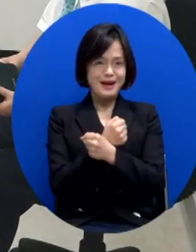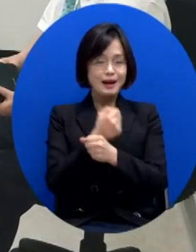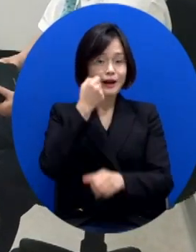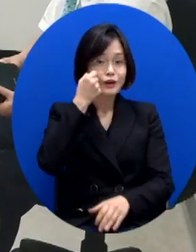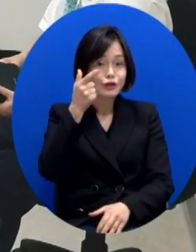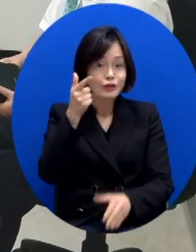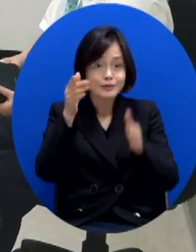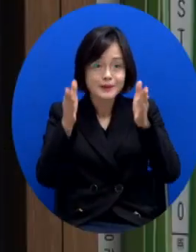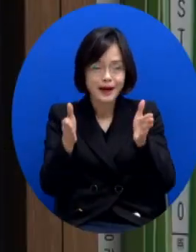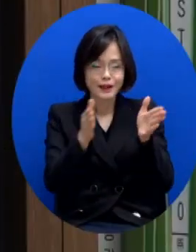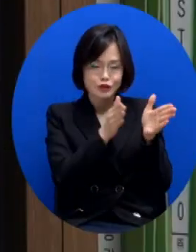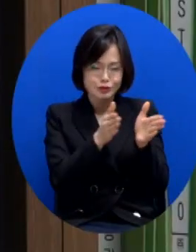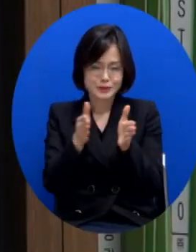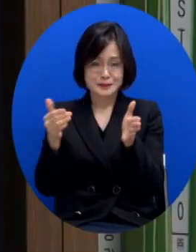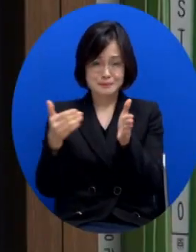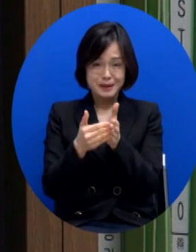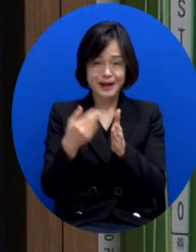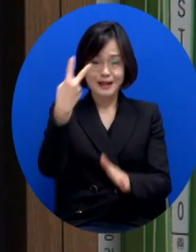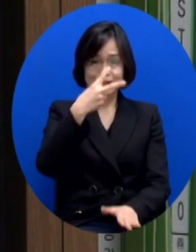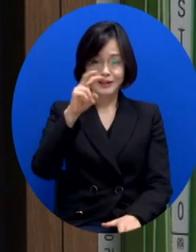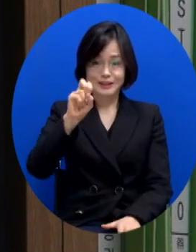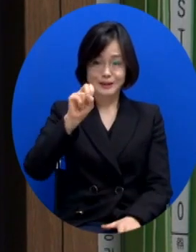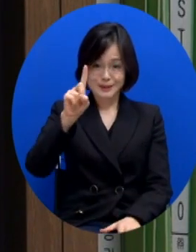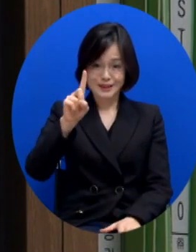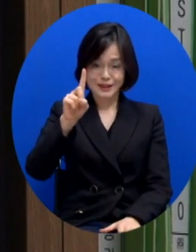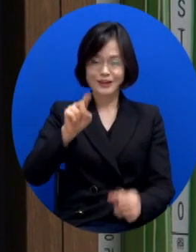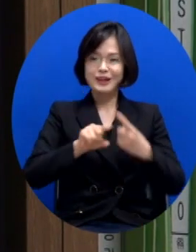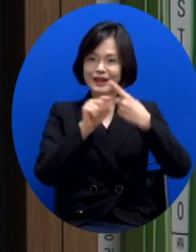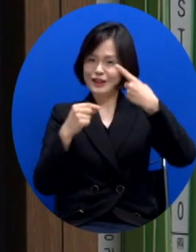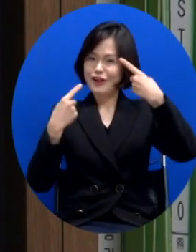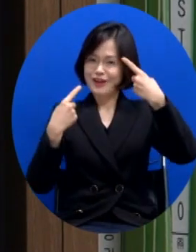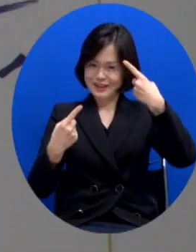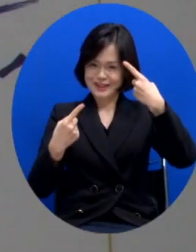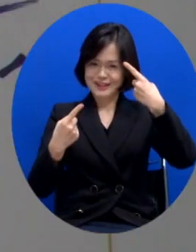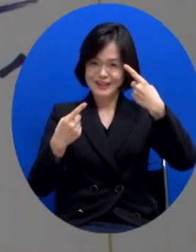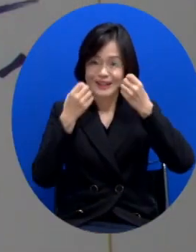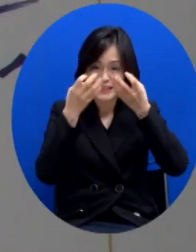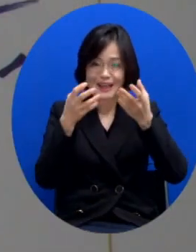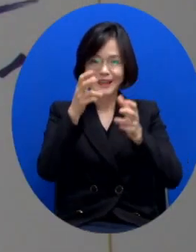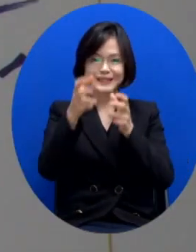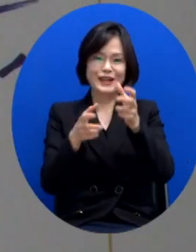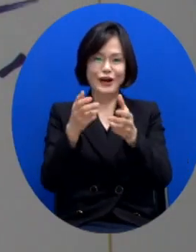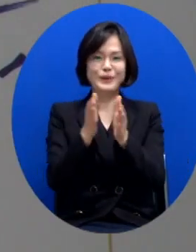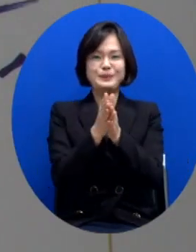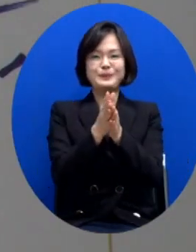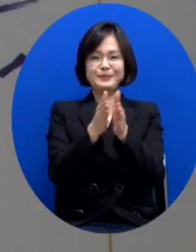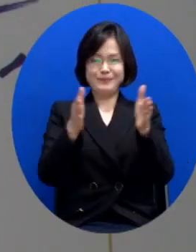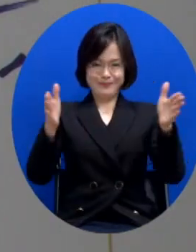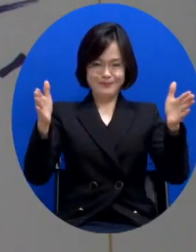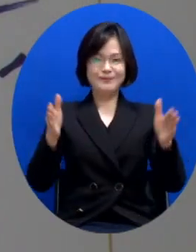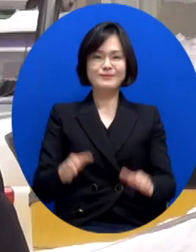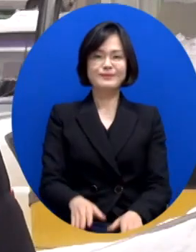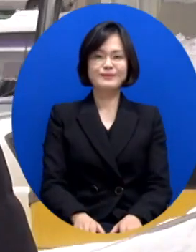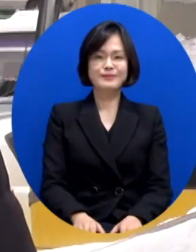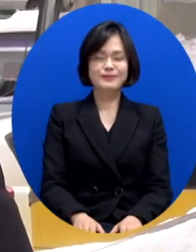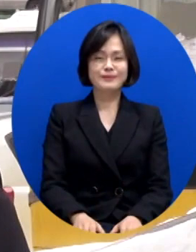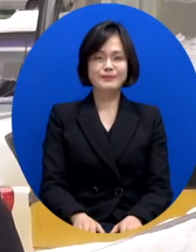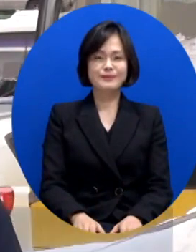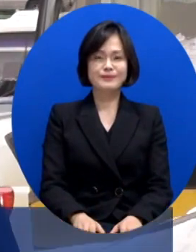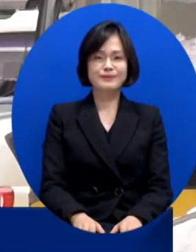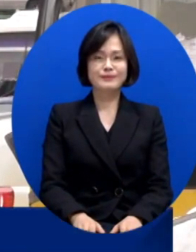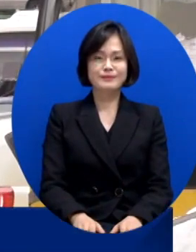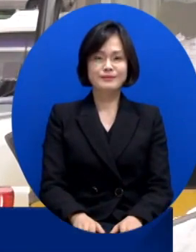기간을 거쳐 2021년 1월 1일 그린엔젤 폐차를 출범시키며 하락 나눔의 디딤돌을 마련했습니다.